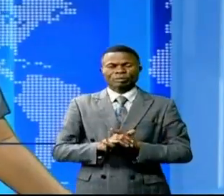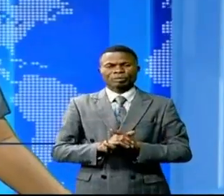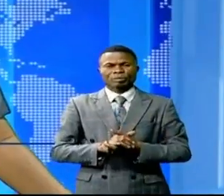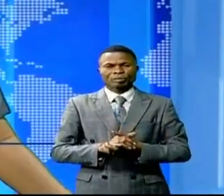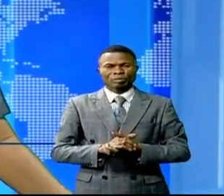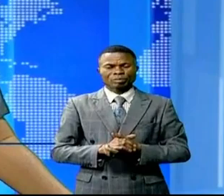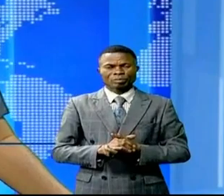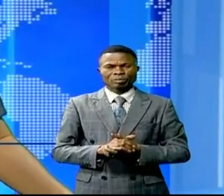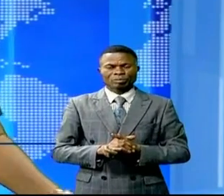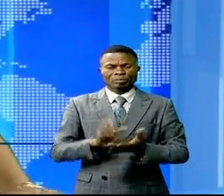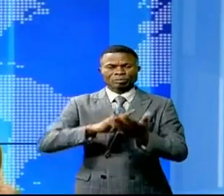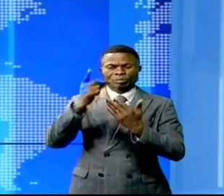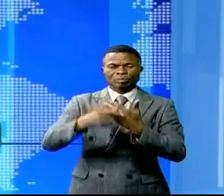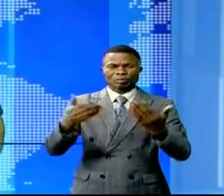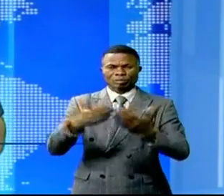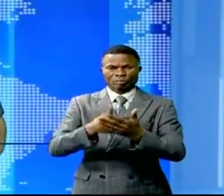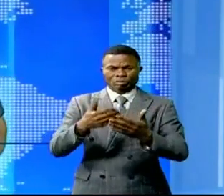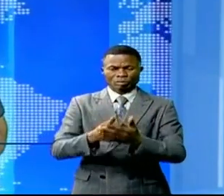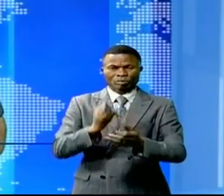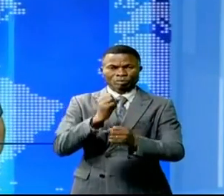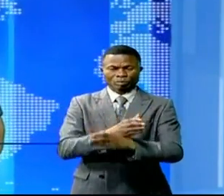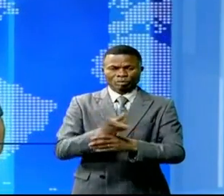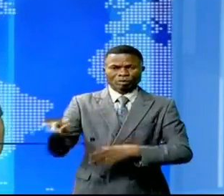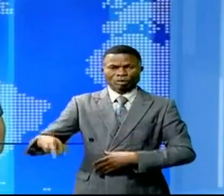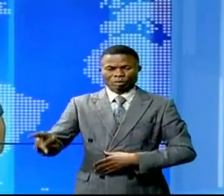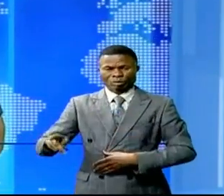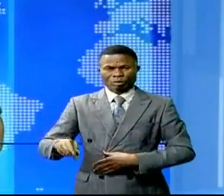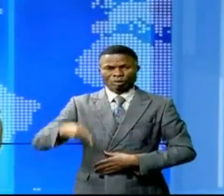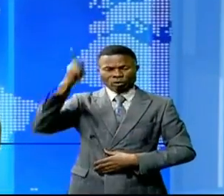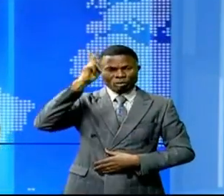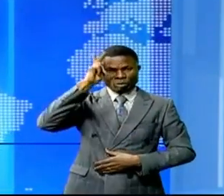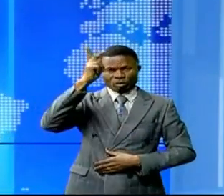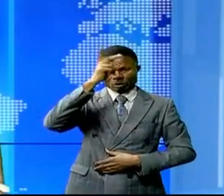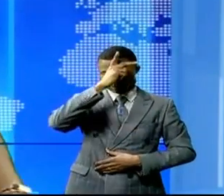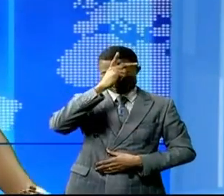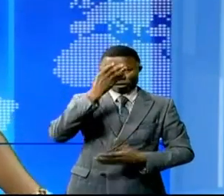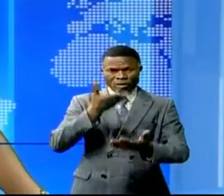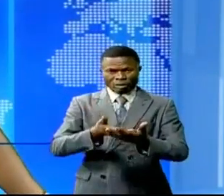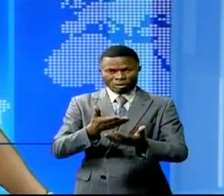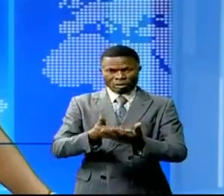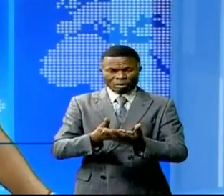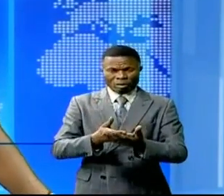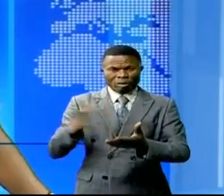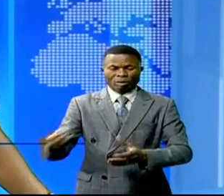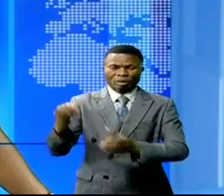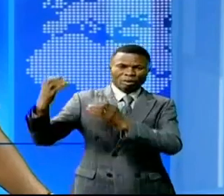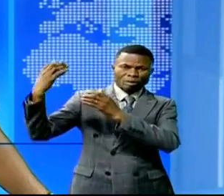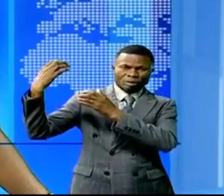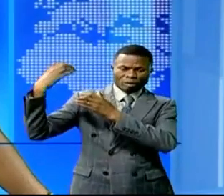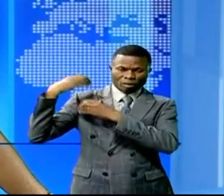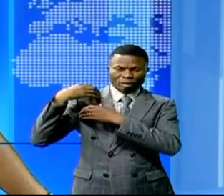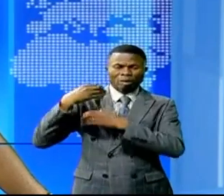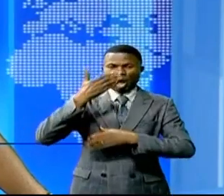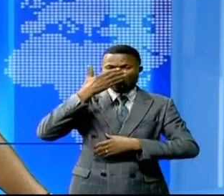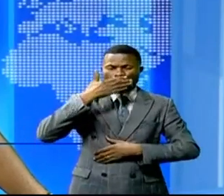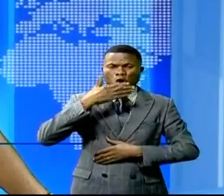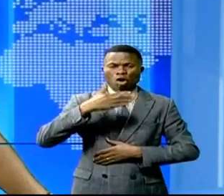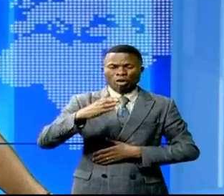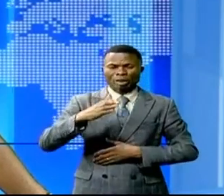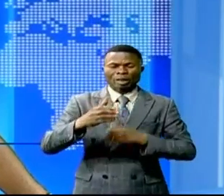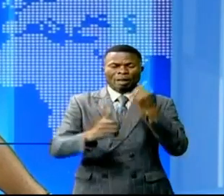Un nouveau programme est en exécution dans la province du Haut-Katanga. Il s'agit de la prise en charge sanitaire des enfants